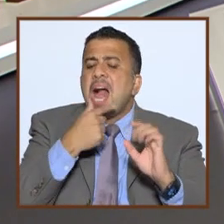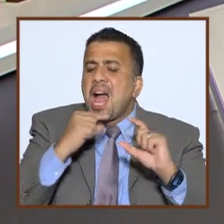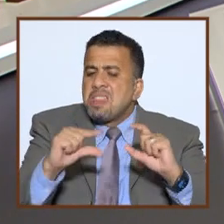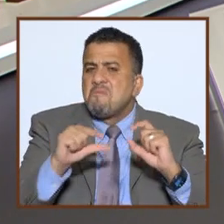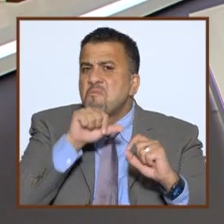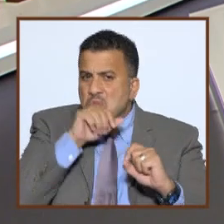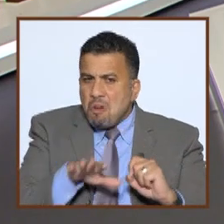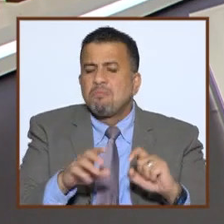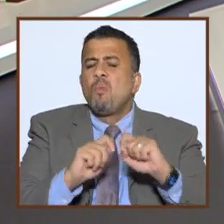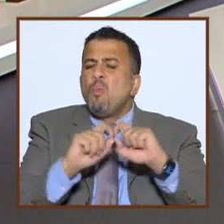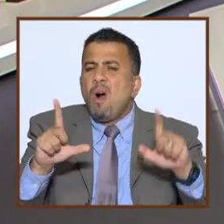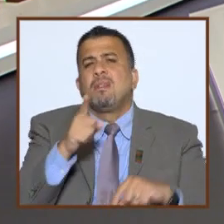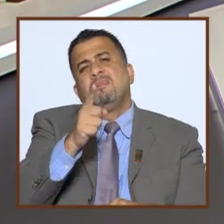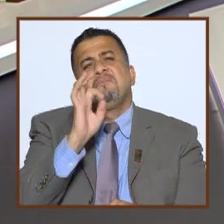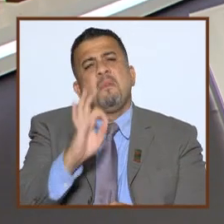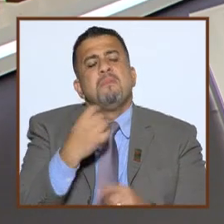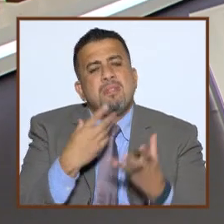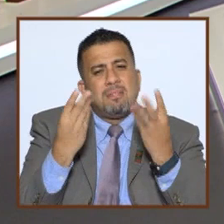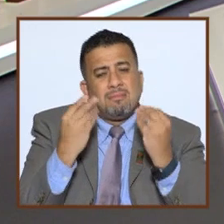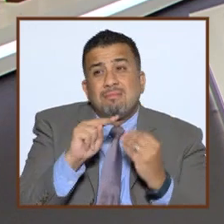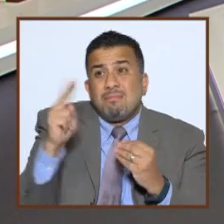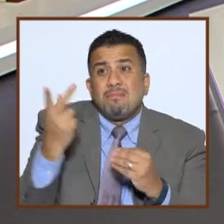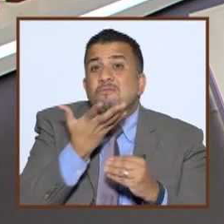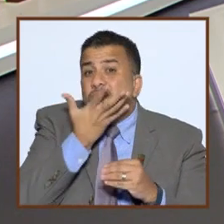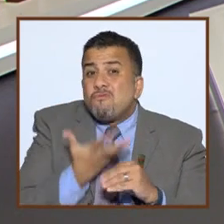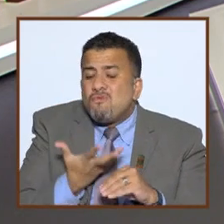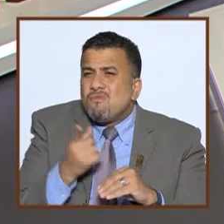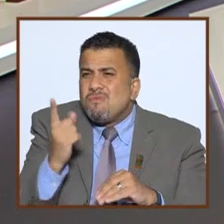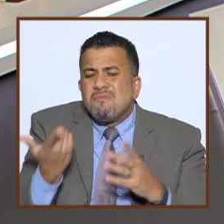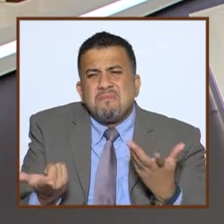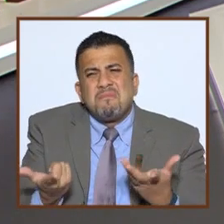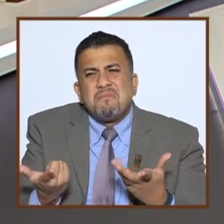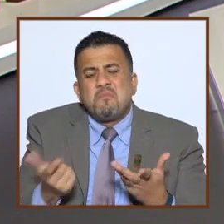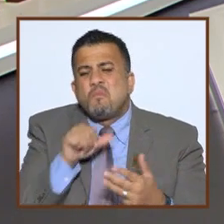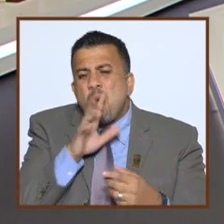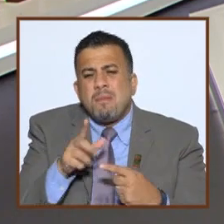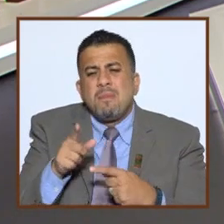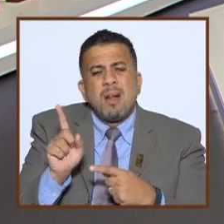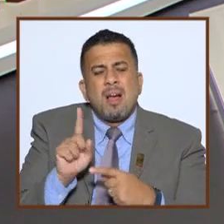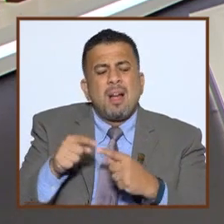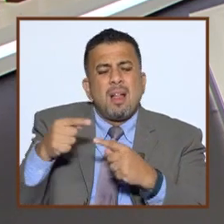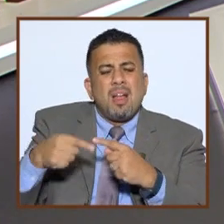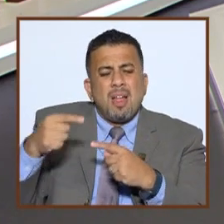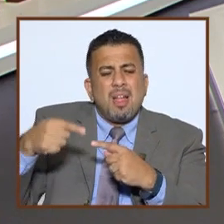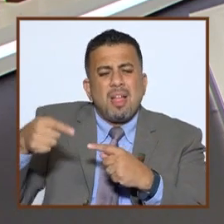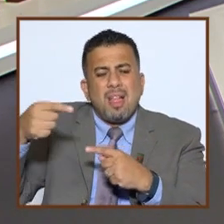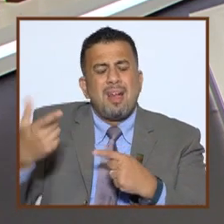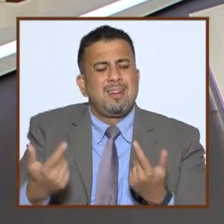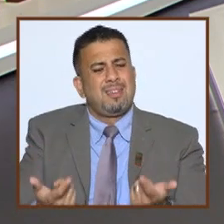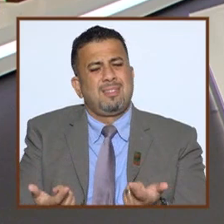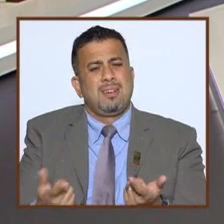الى يوم الدين الصالح بارك الله فيك مرحبا وشقق من